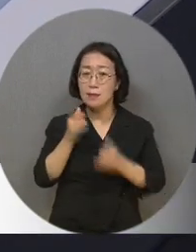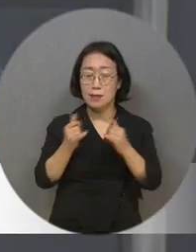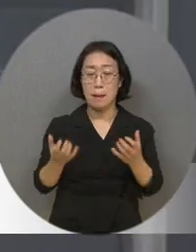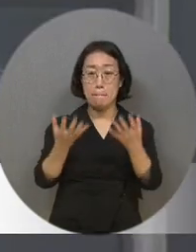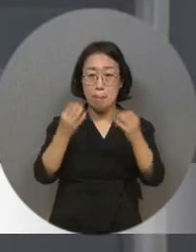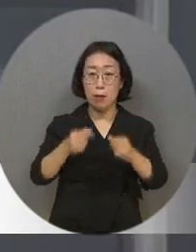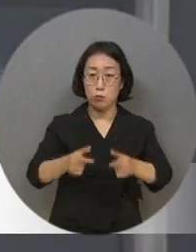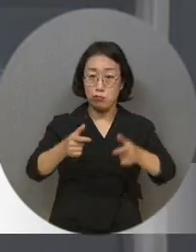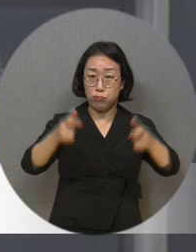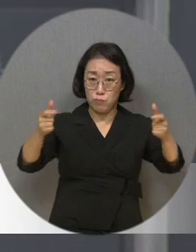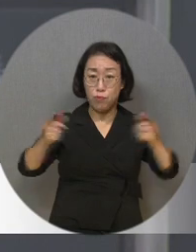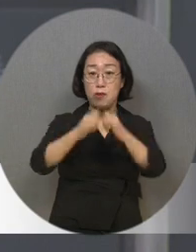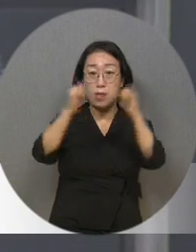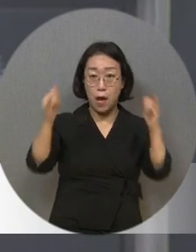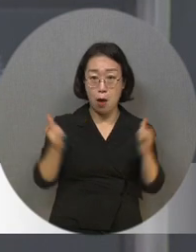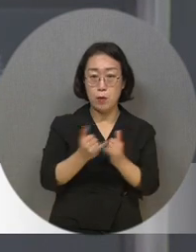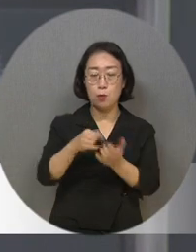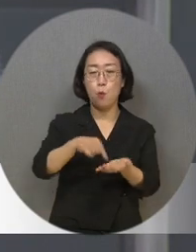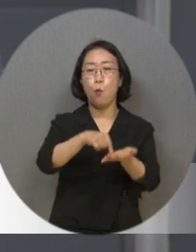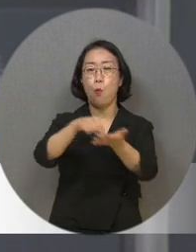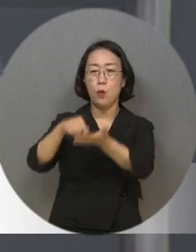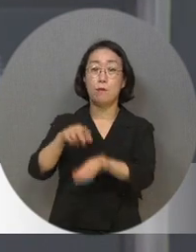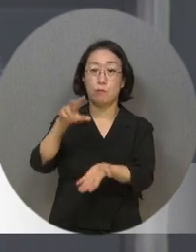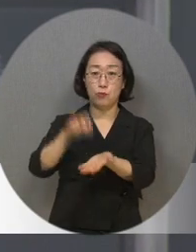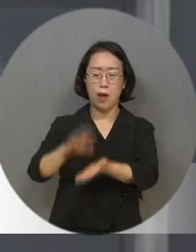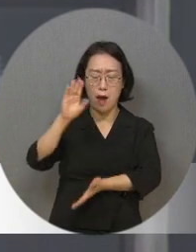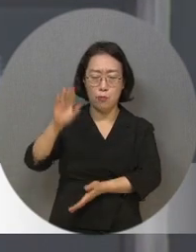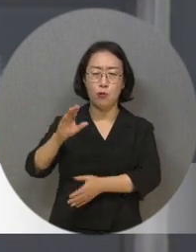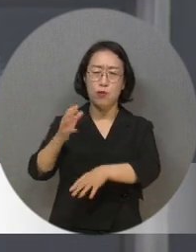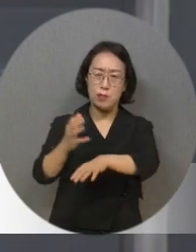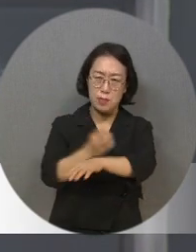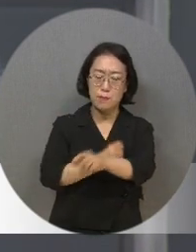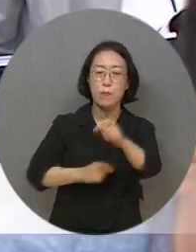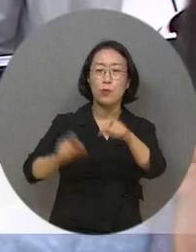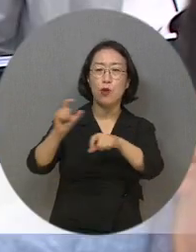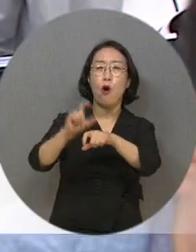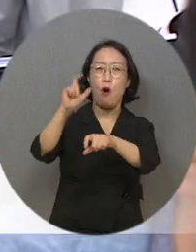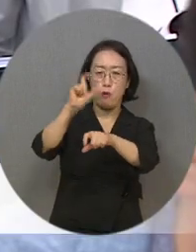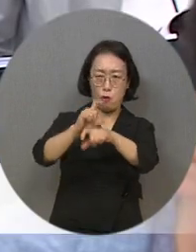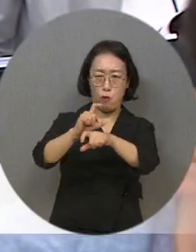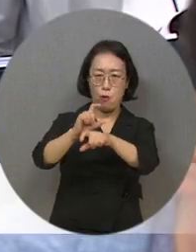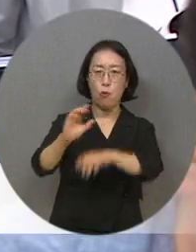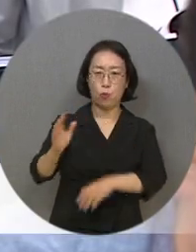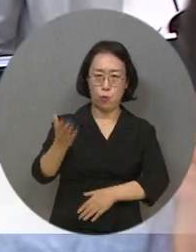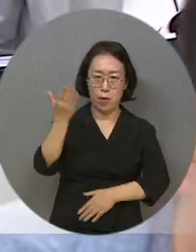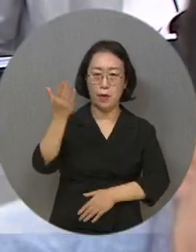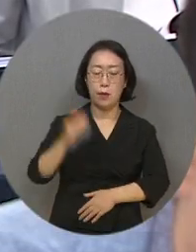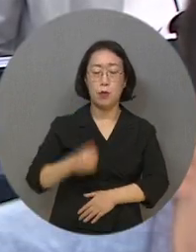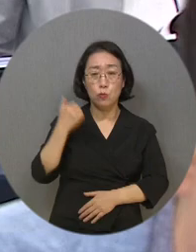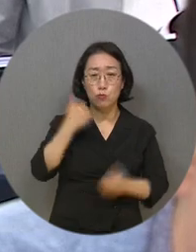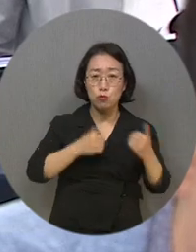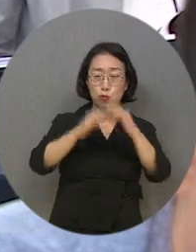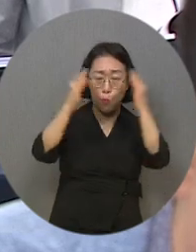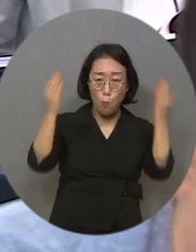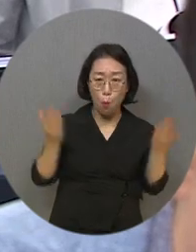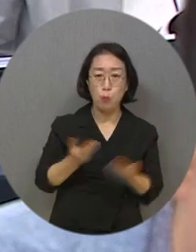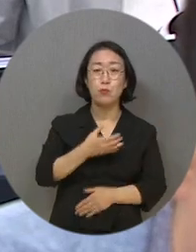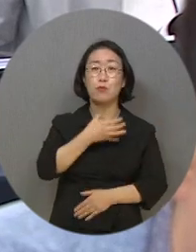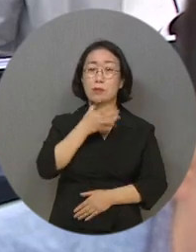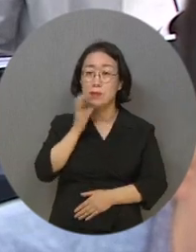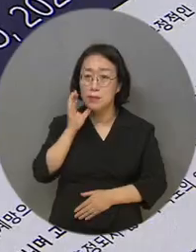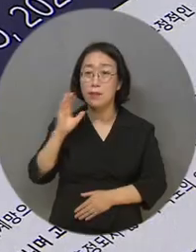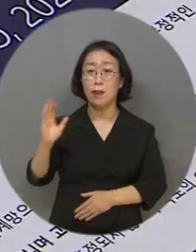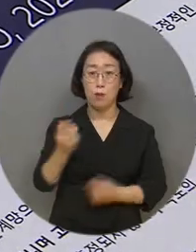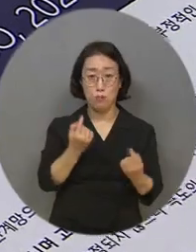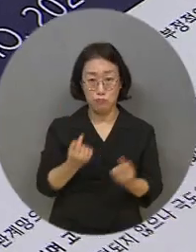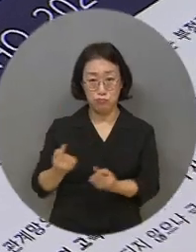가운데 사회적 고립과 고독 문제가 앞으로 더욱 심화될 것으로 판단되고 있습니다. 누구나 나이가 들면 노인이 되는